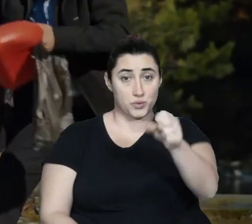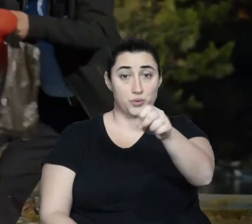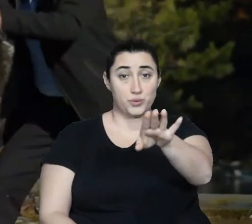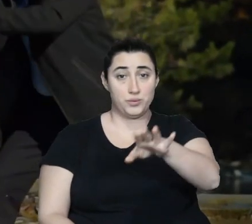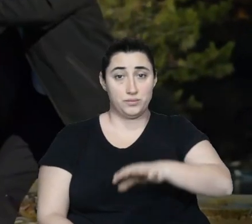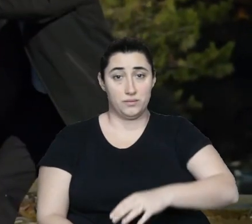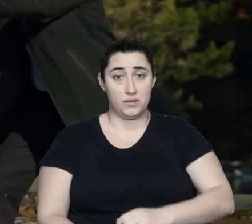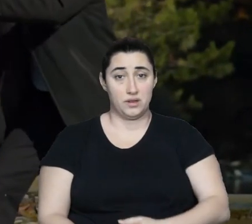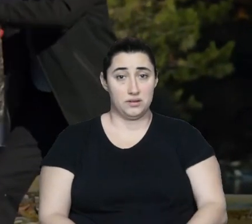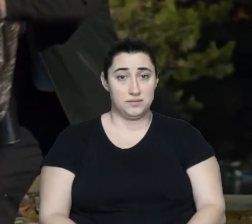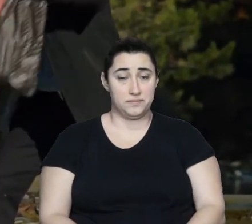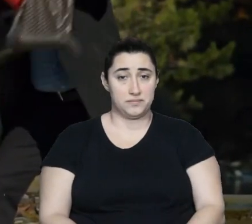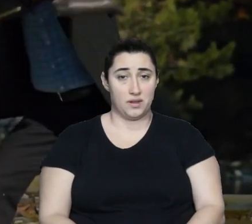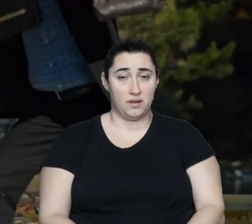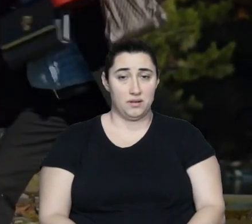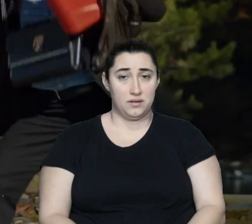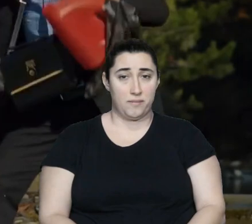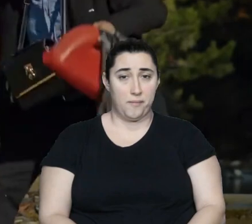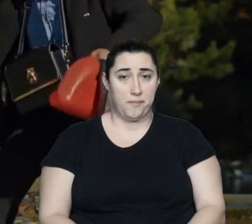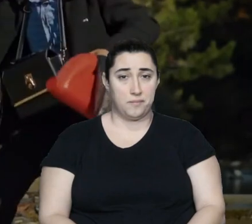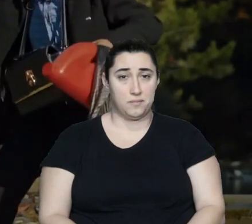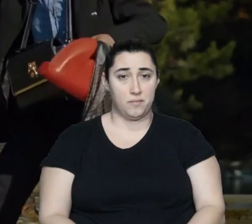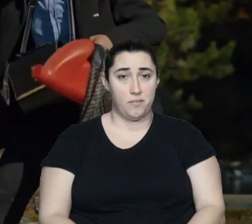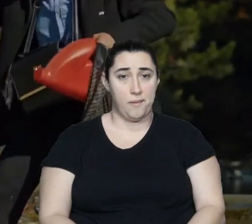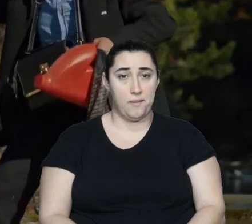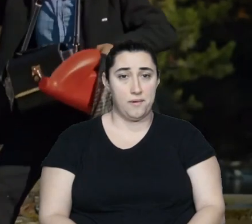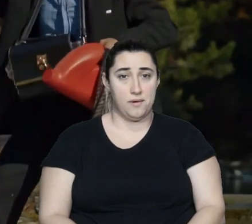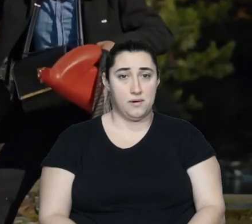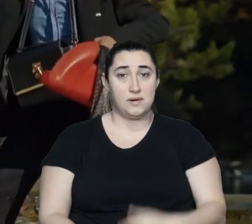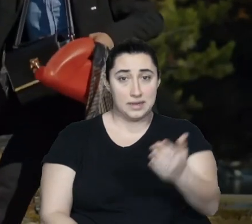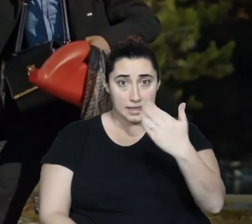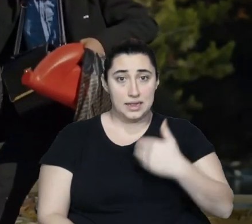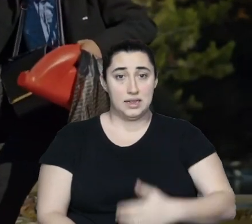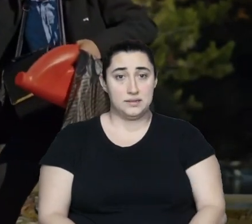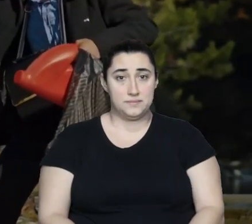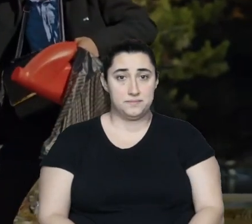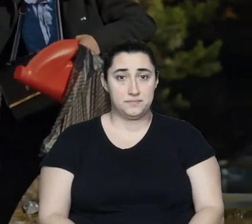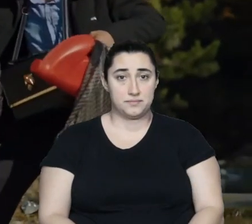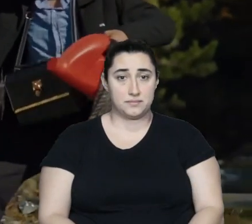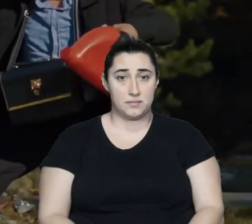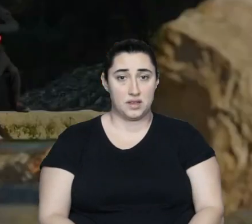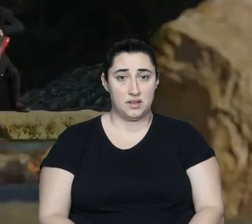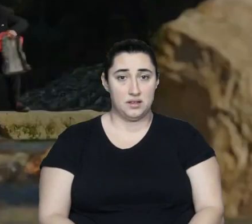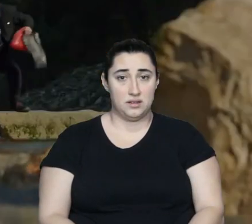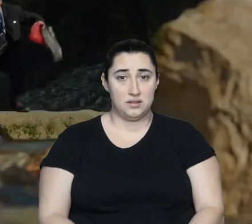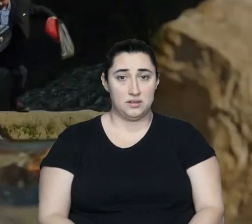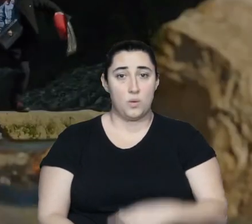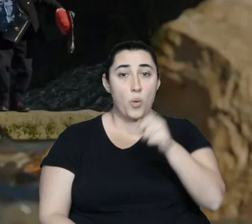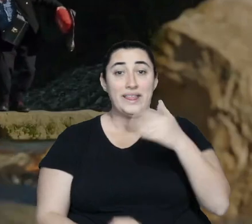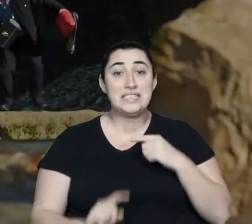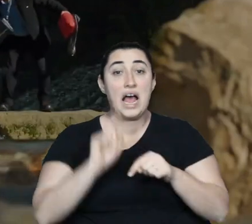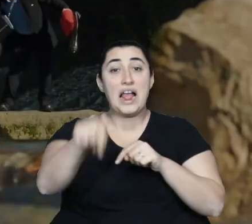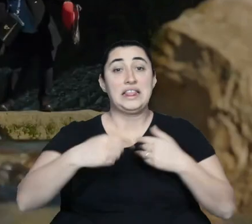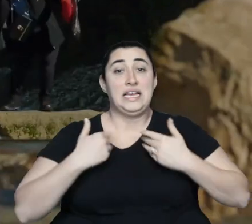şunu. Çantasını verdi. İsmail alıp boynuna astı. Gelsin. Aysu belindeki elini İsmail'e uzattı. Ondan